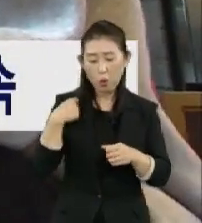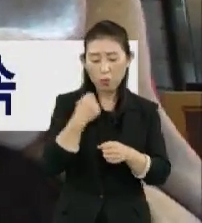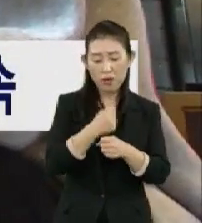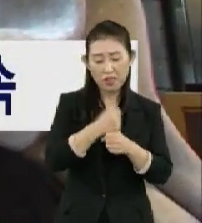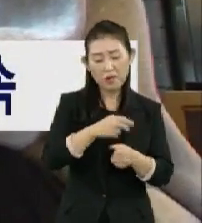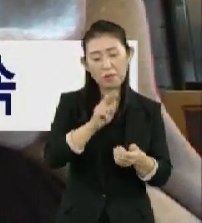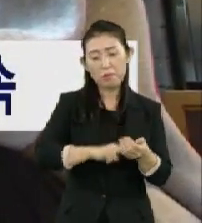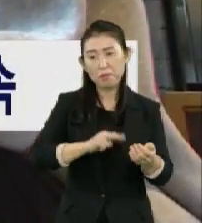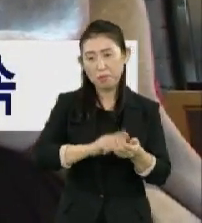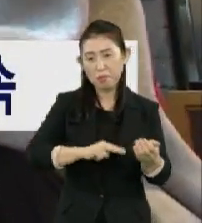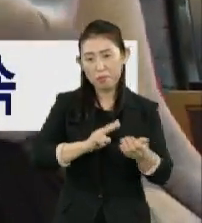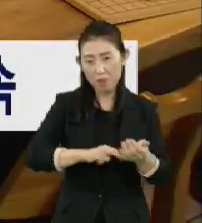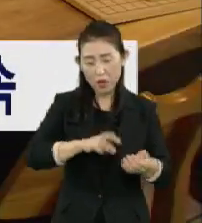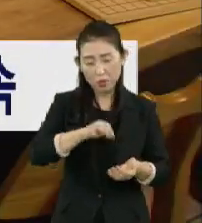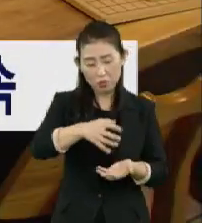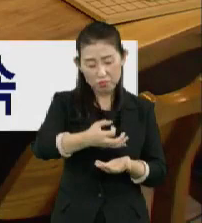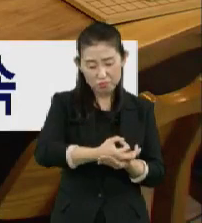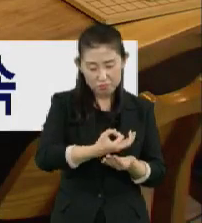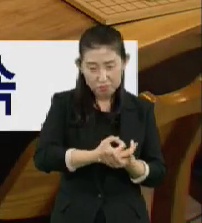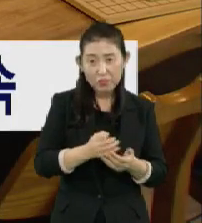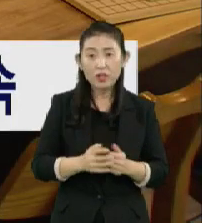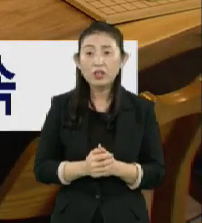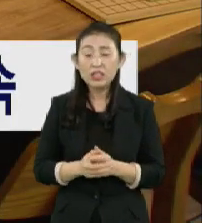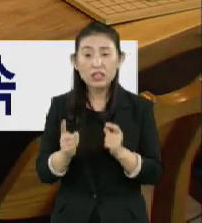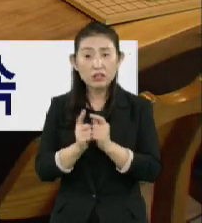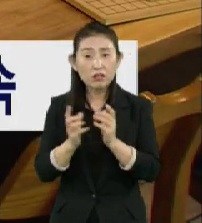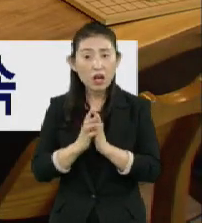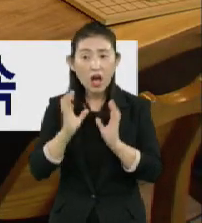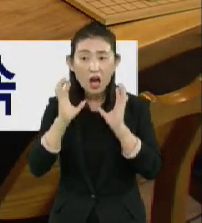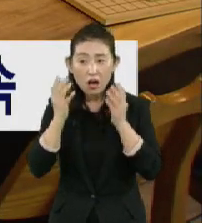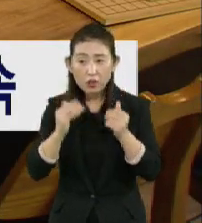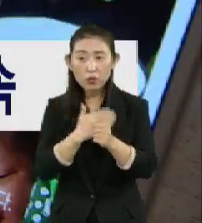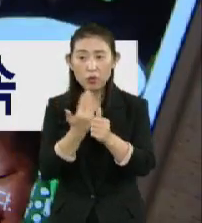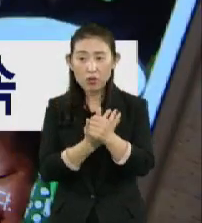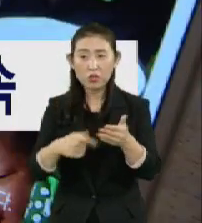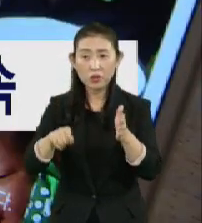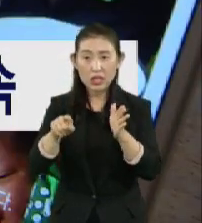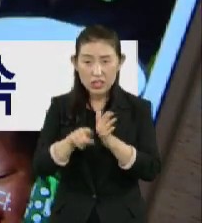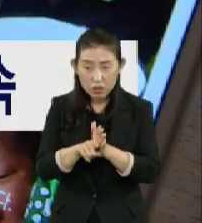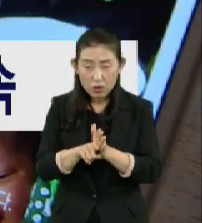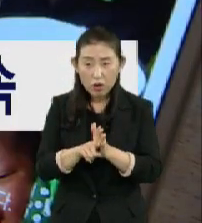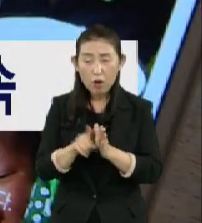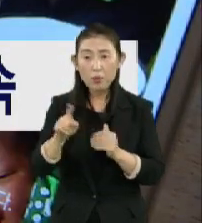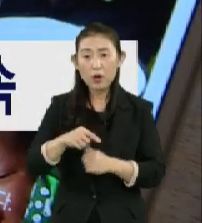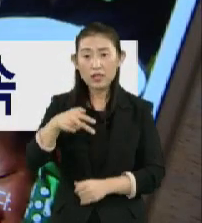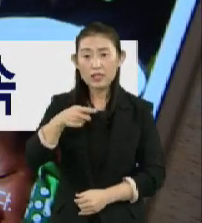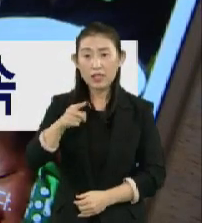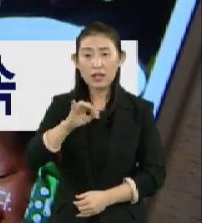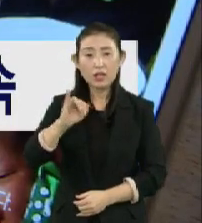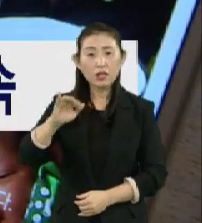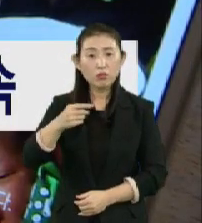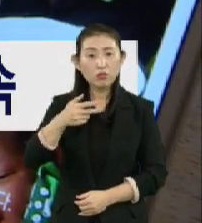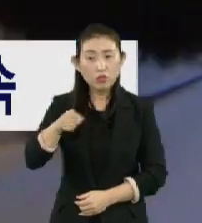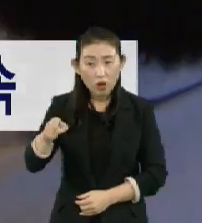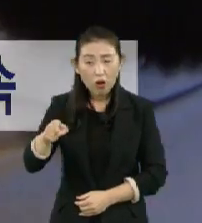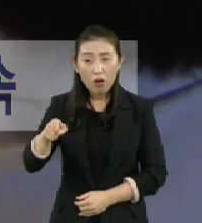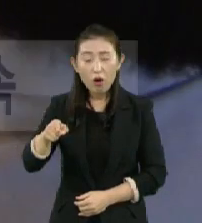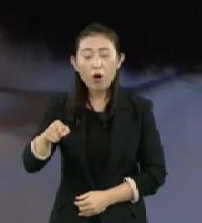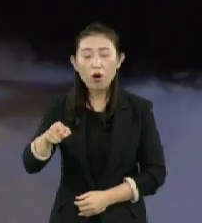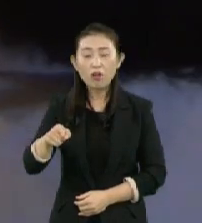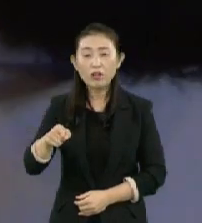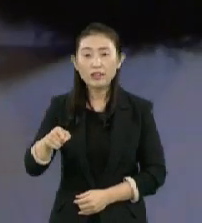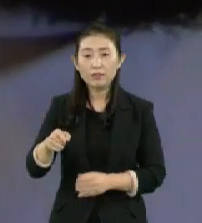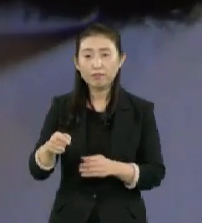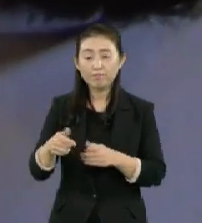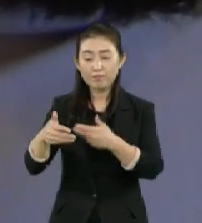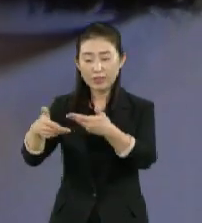제작해 판매하기로 했습니다. 학생들이 직접 아동 권리 실현을 위한 NGO 단체인 Save the Children에 연락해 기부